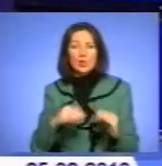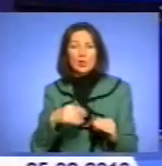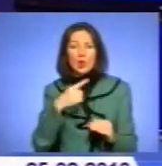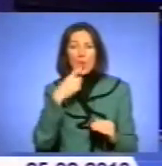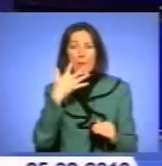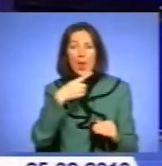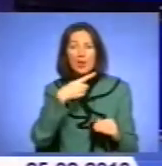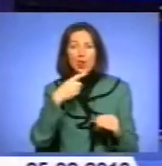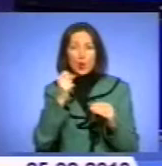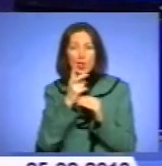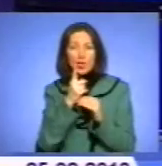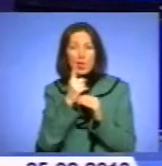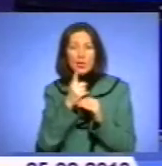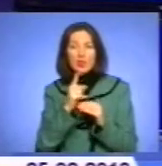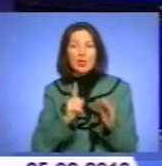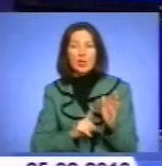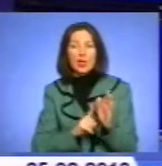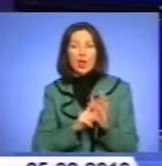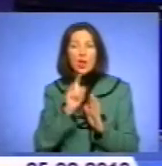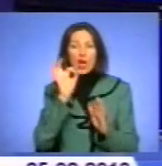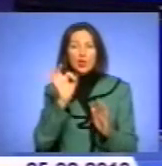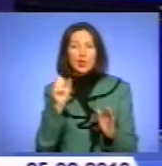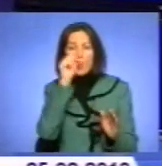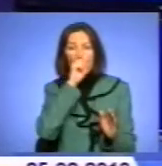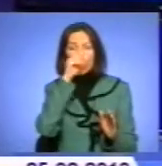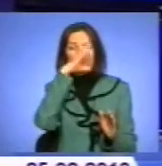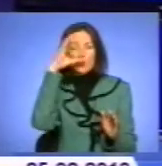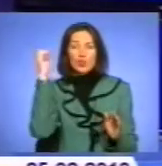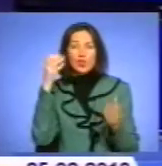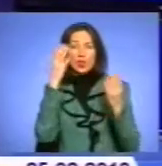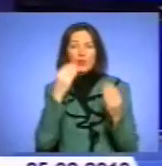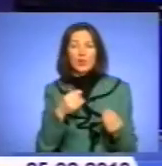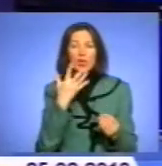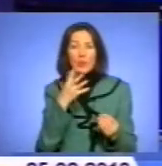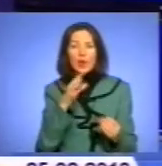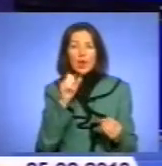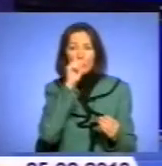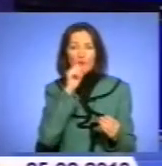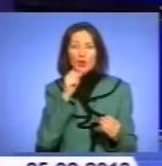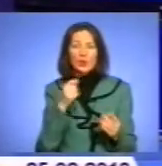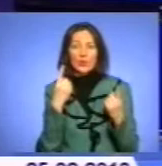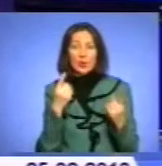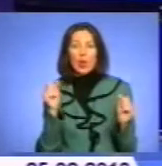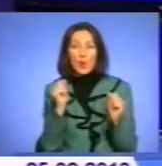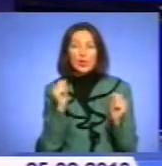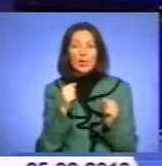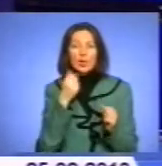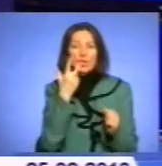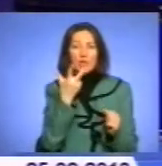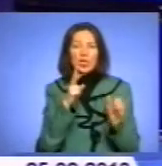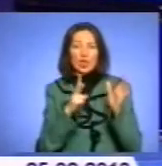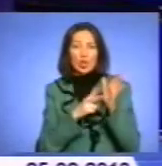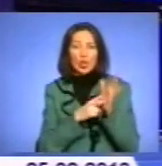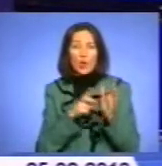та 0-5 градусів морозу вдень, а значне похолодання до 12 градусів морозу буде 3-7 березня. Про це